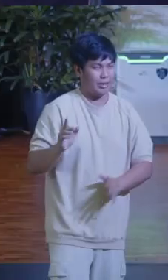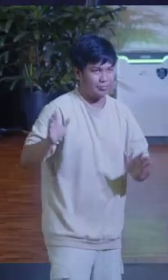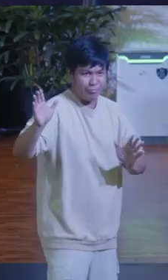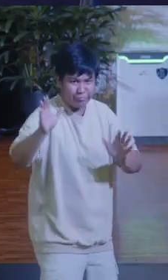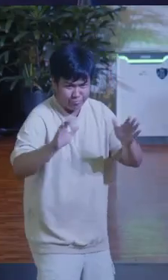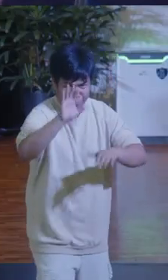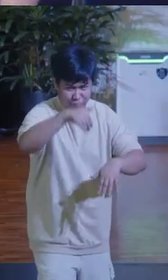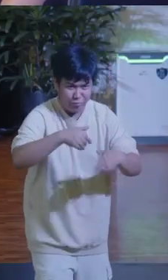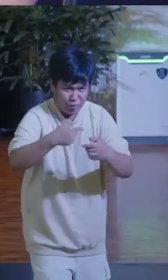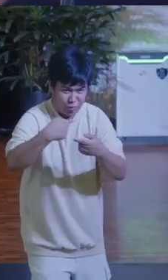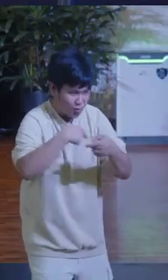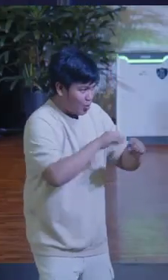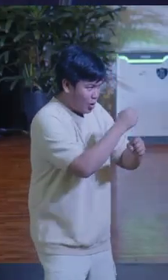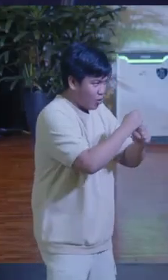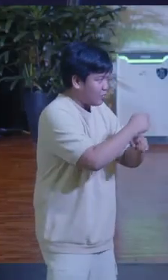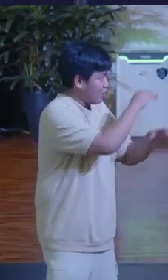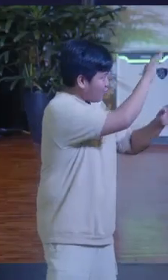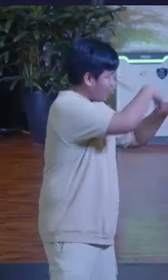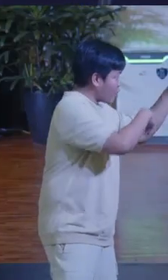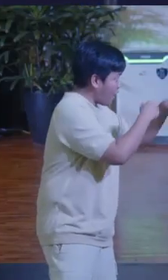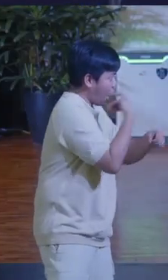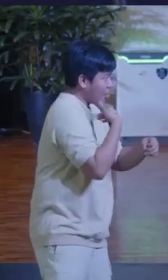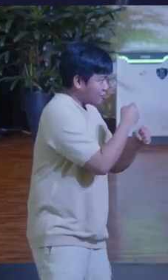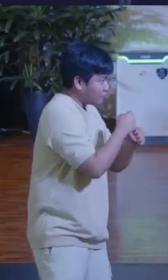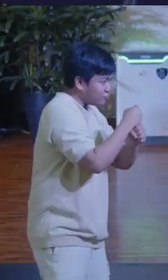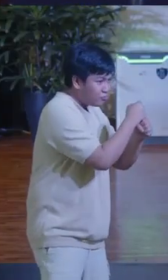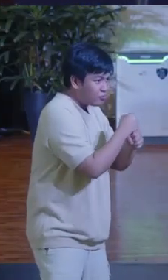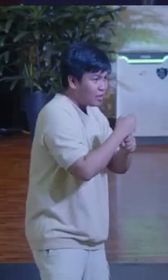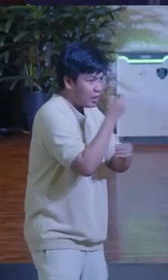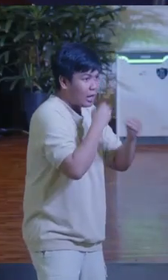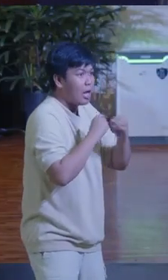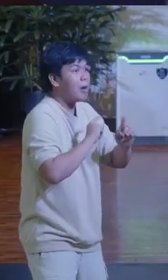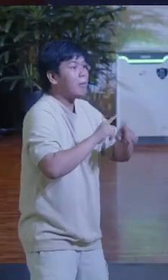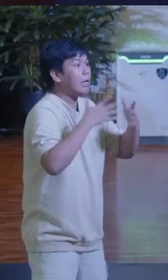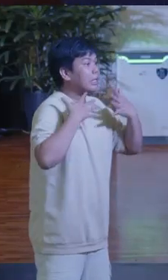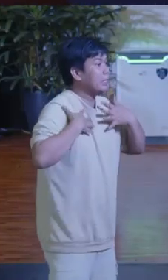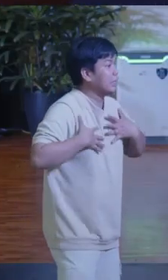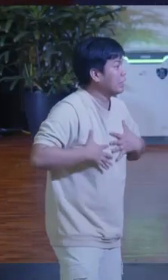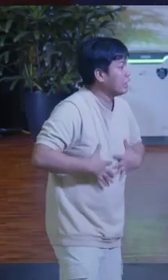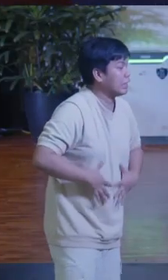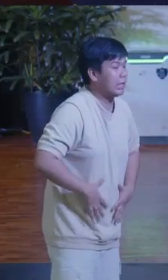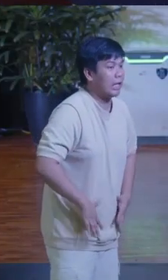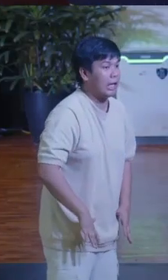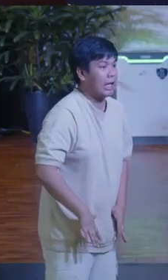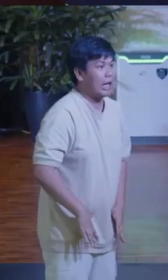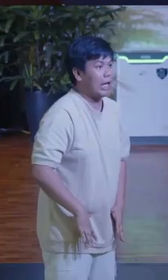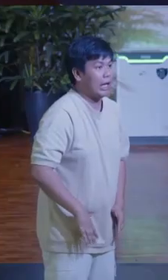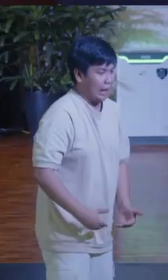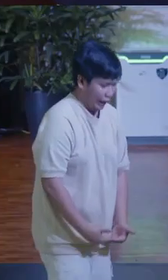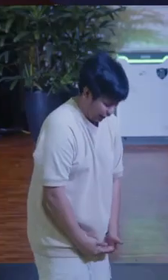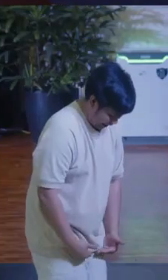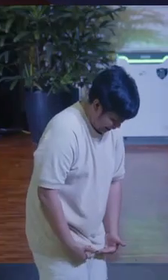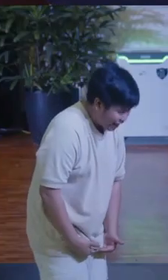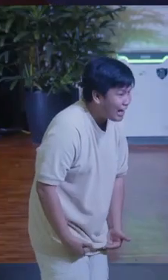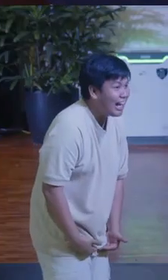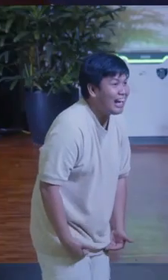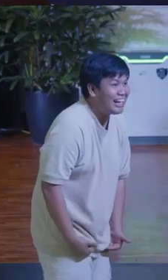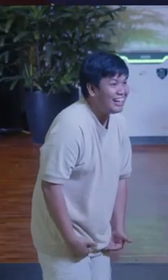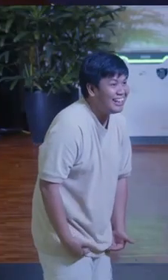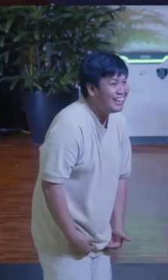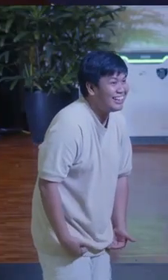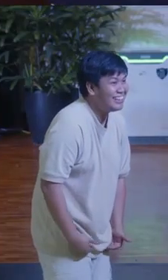kape, sinishare ng gospel. Pero ang kasuotan po nila ay medyo malaswa.